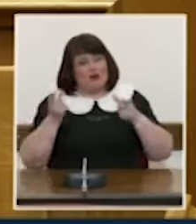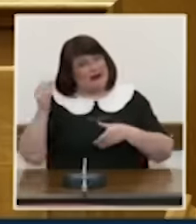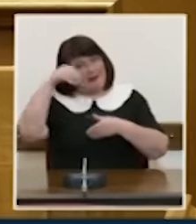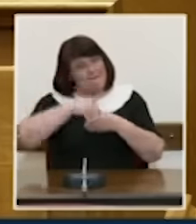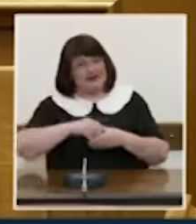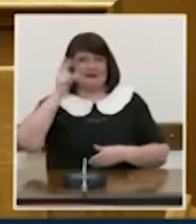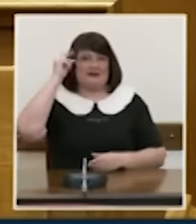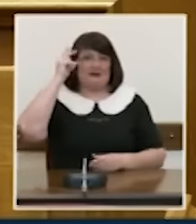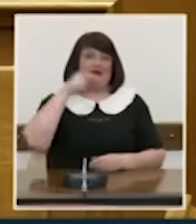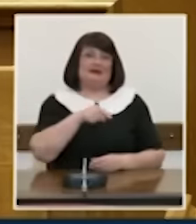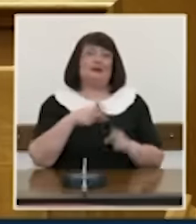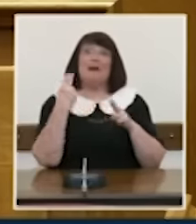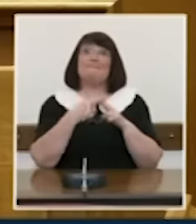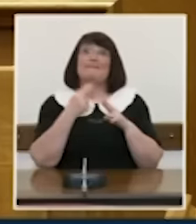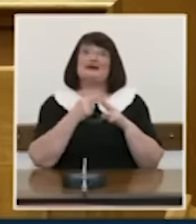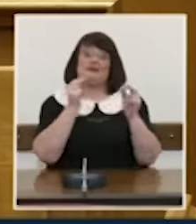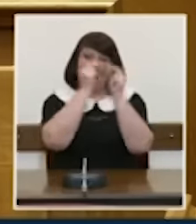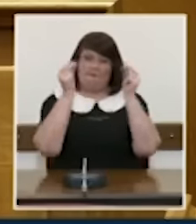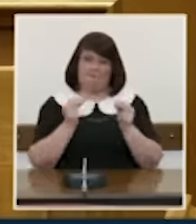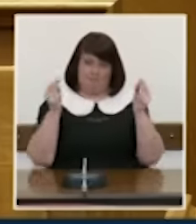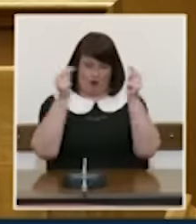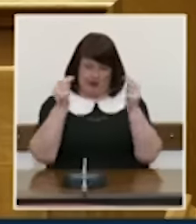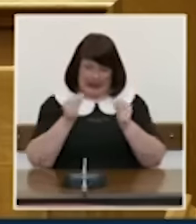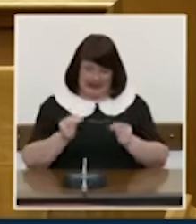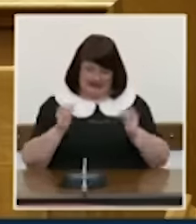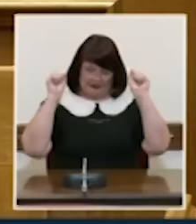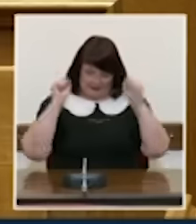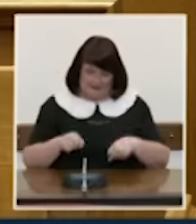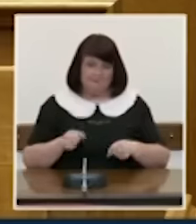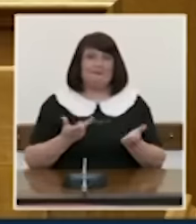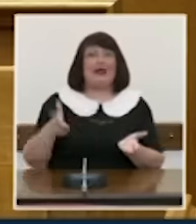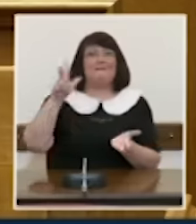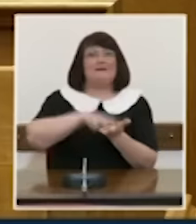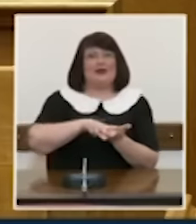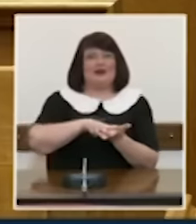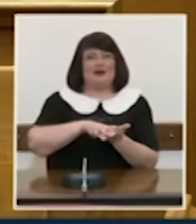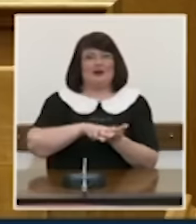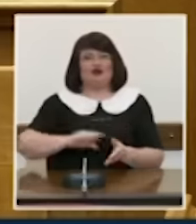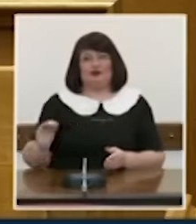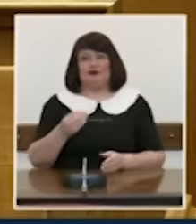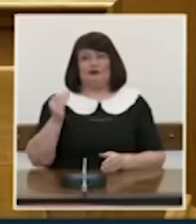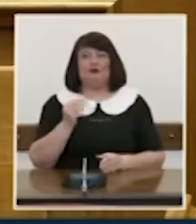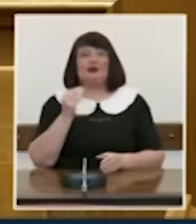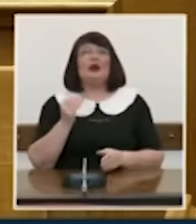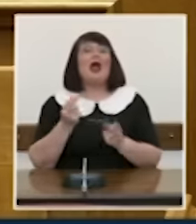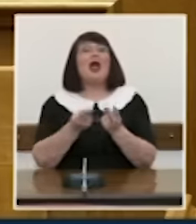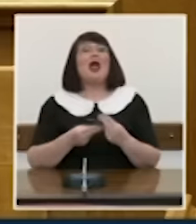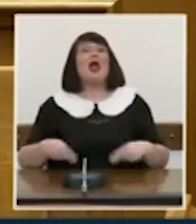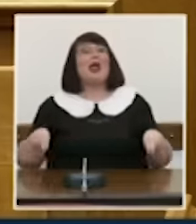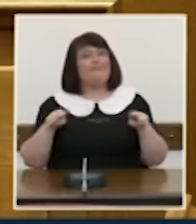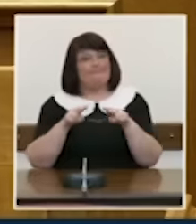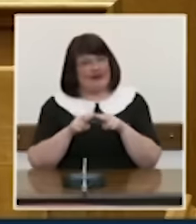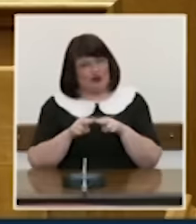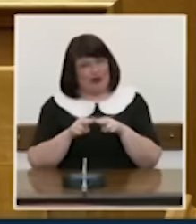από τα επίσημα αποτελέσματα που επικύρωσαν οι εκλεγμένες εφορευτικές επιτροπές των φοιτητών και όχι